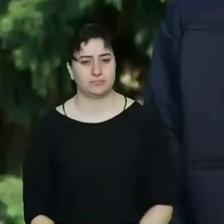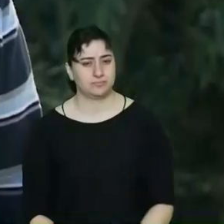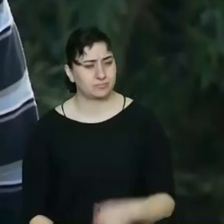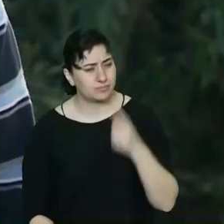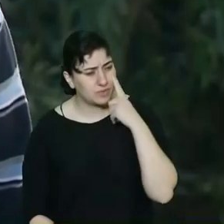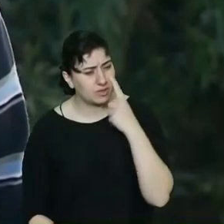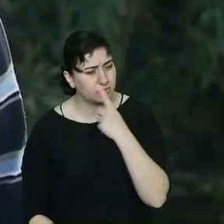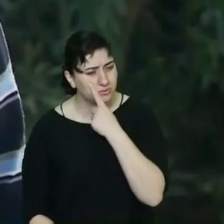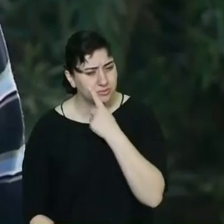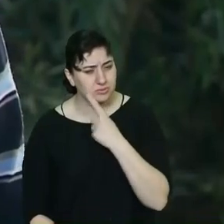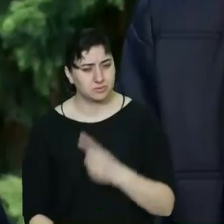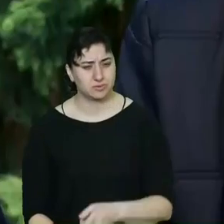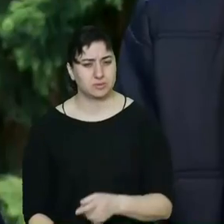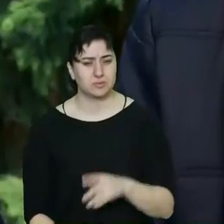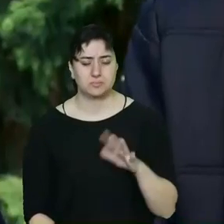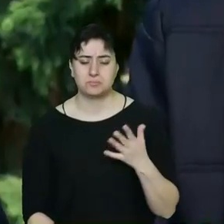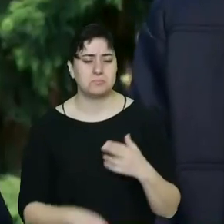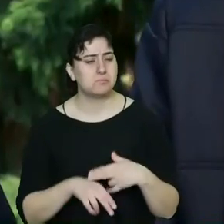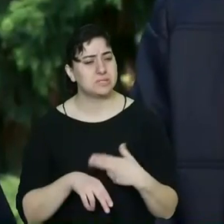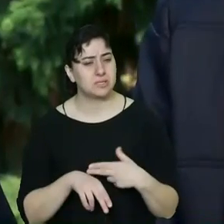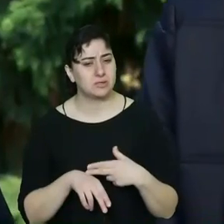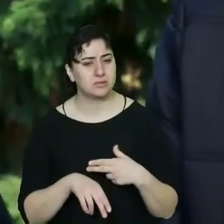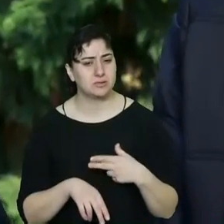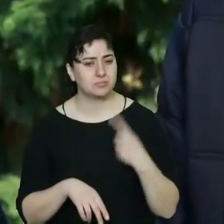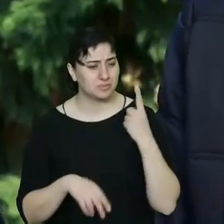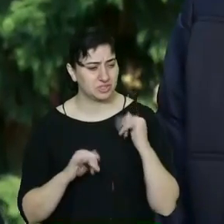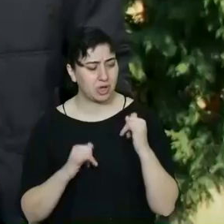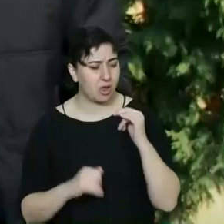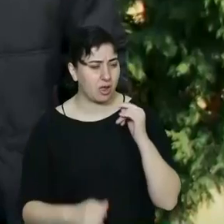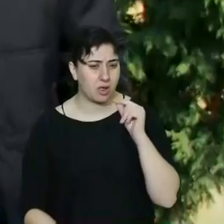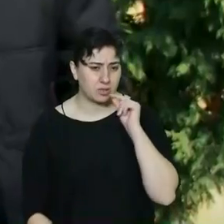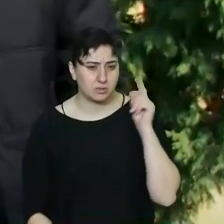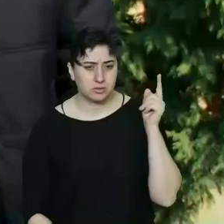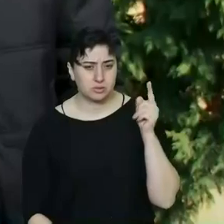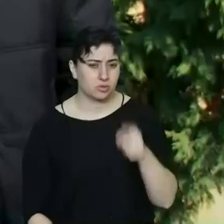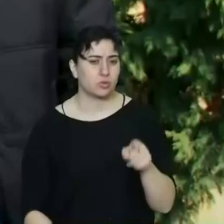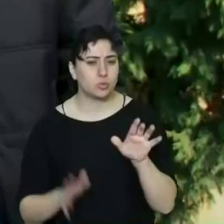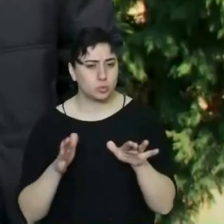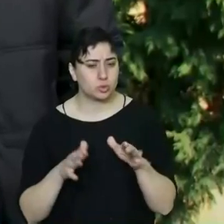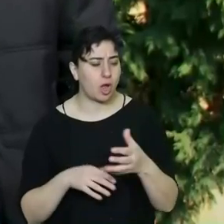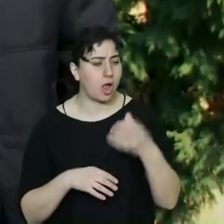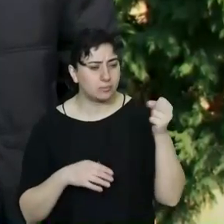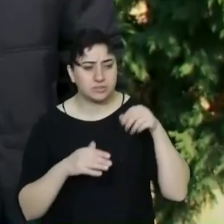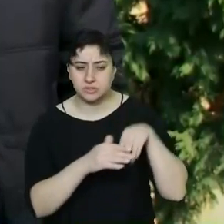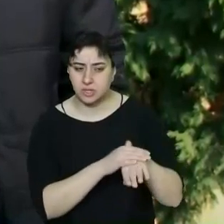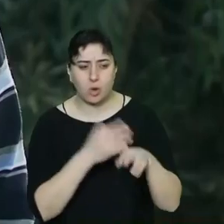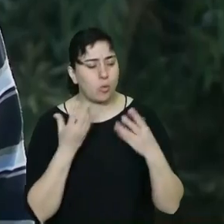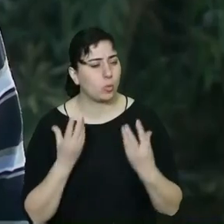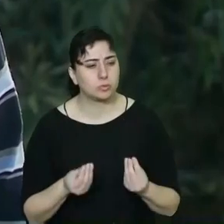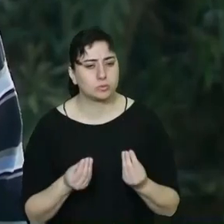işte... ...diyelim ki... ...bir dene şakacı adam... ...senin o papağanı almış,